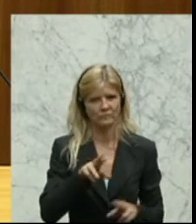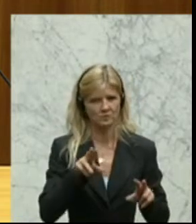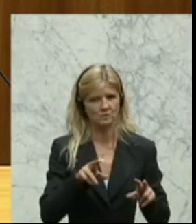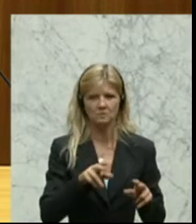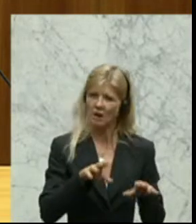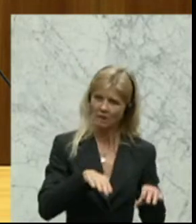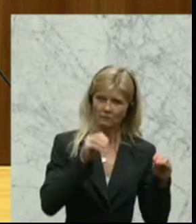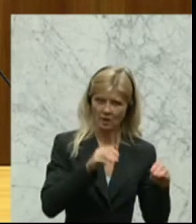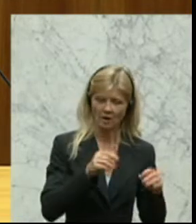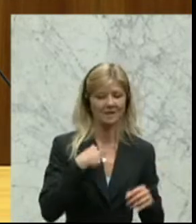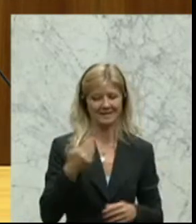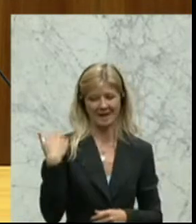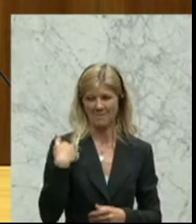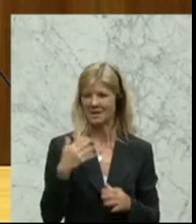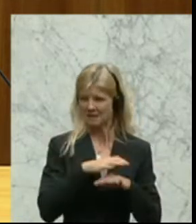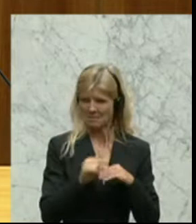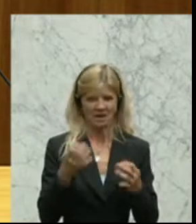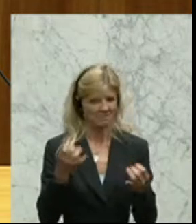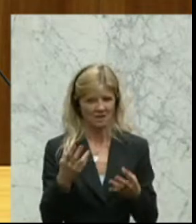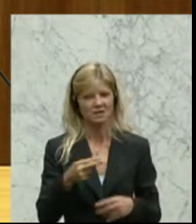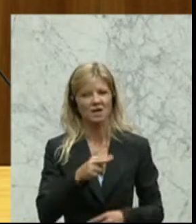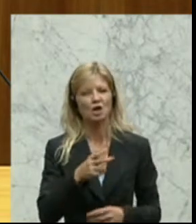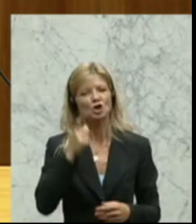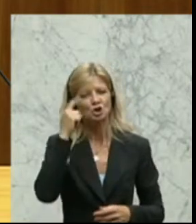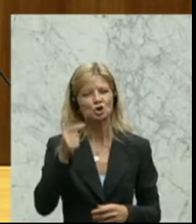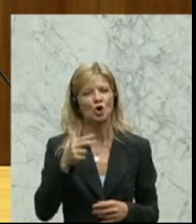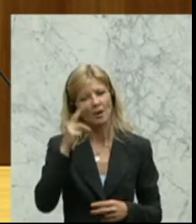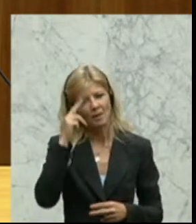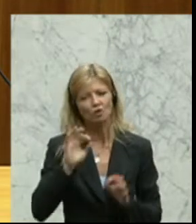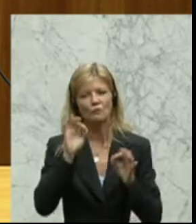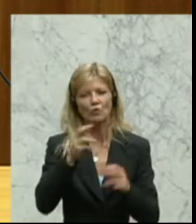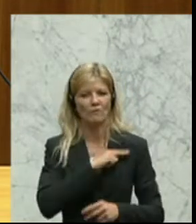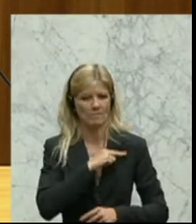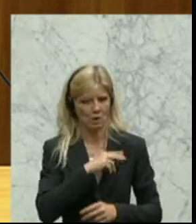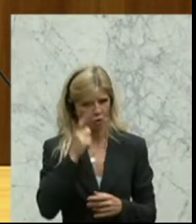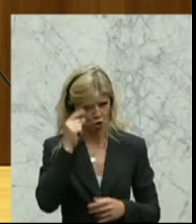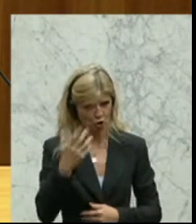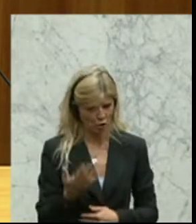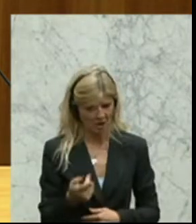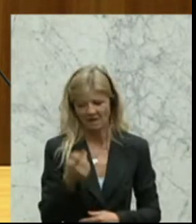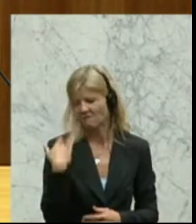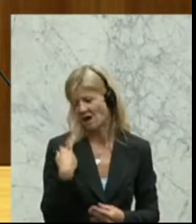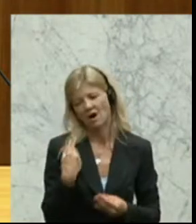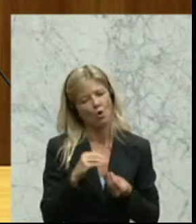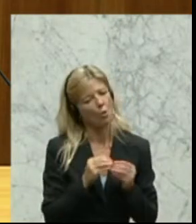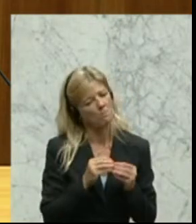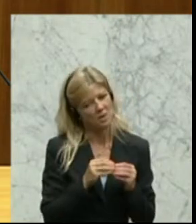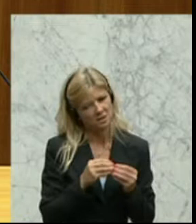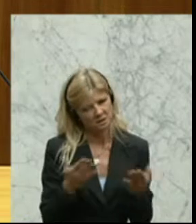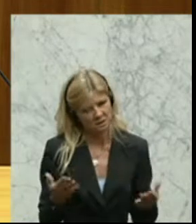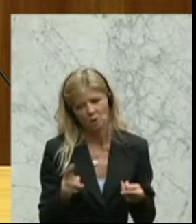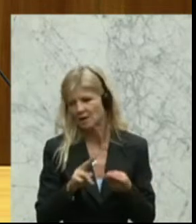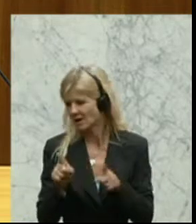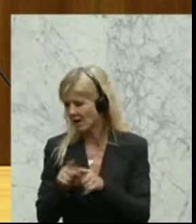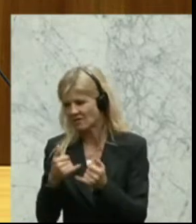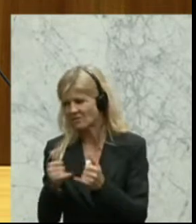ein äußerst kompliziertes System. Es war mindestens so viel Arbeit, wie die Ertragssteuern des Unternehmens zu berechnen.